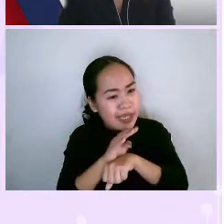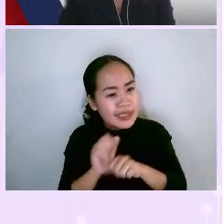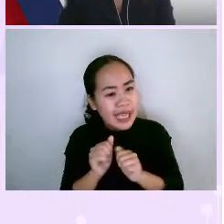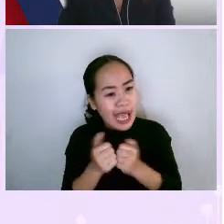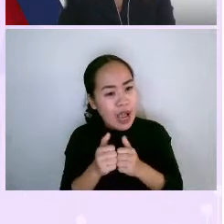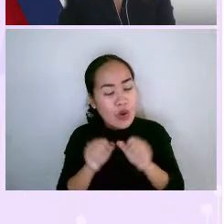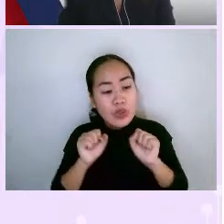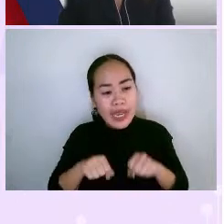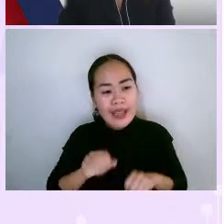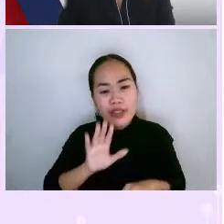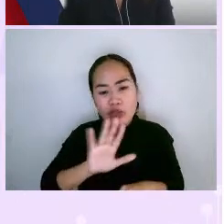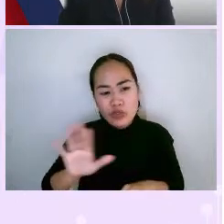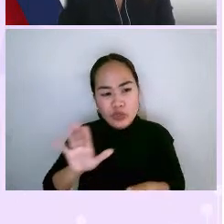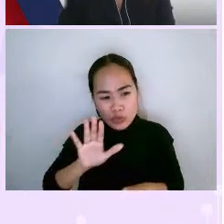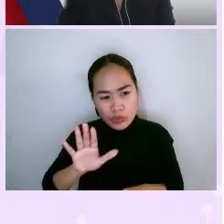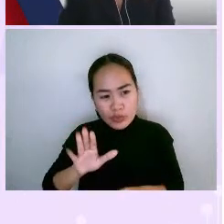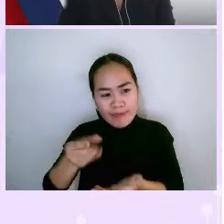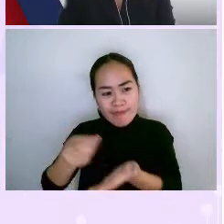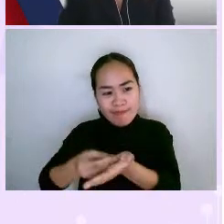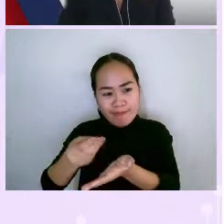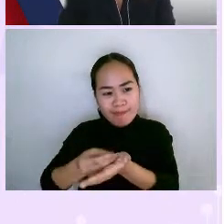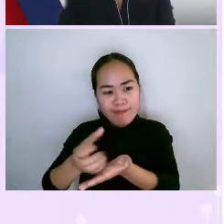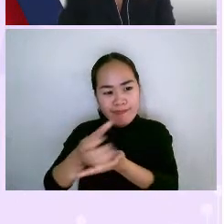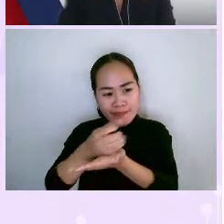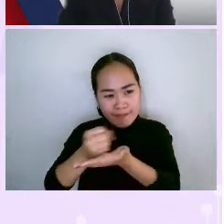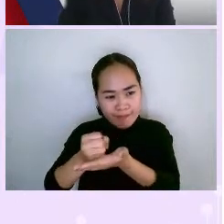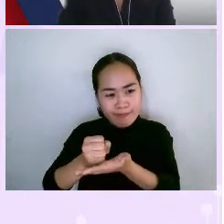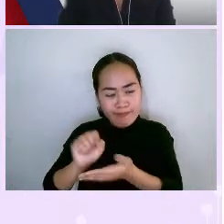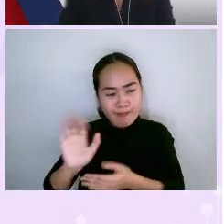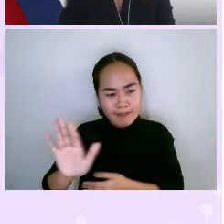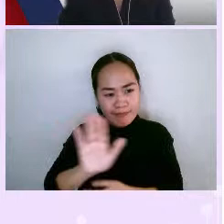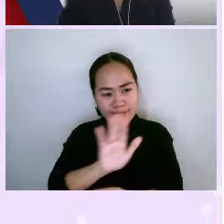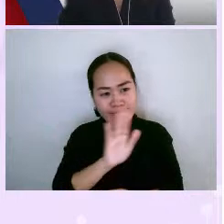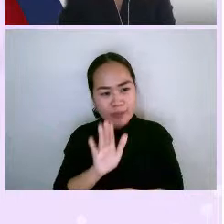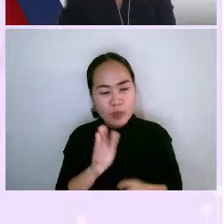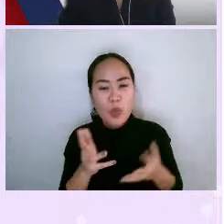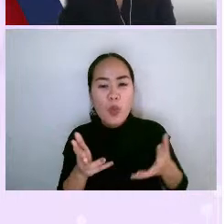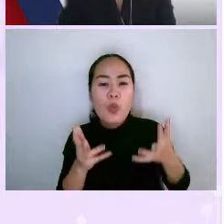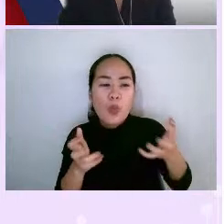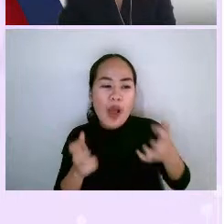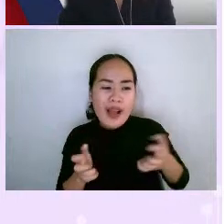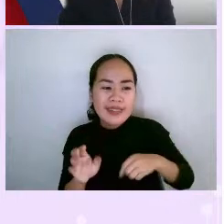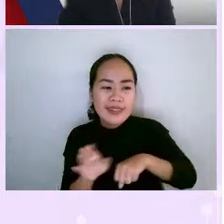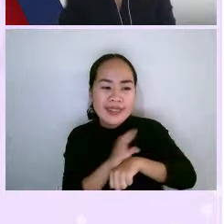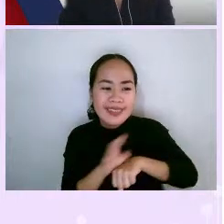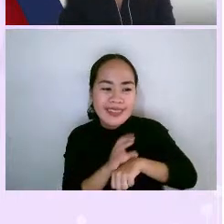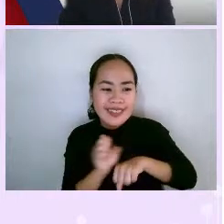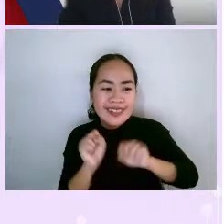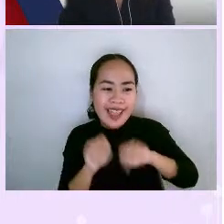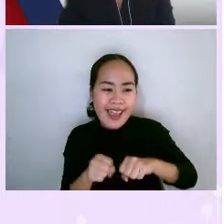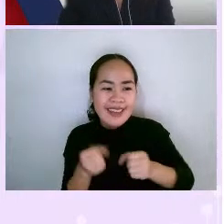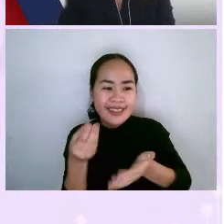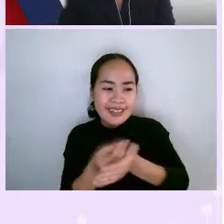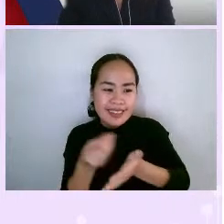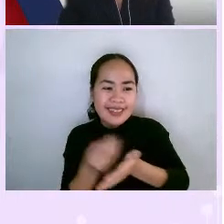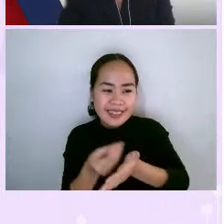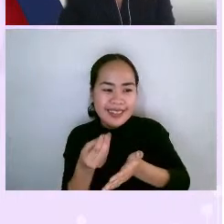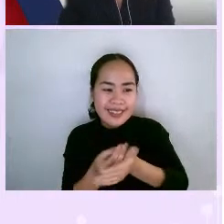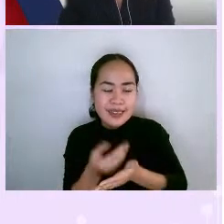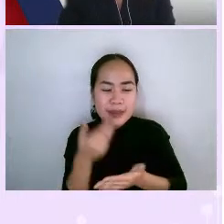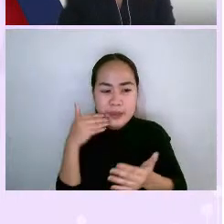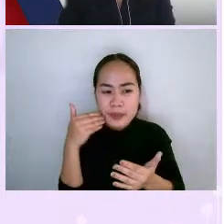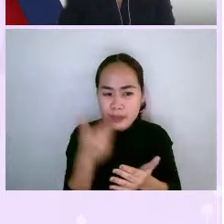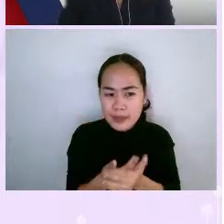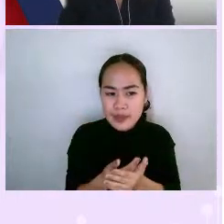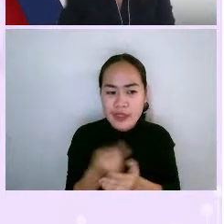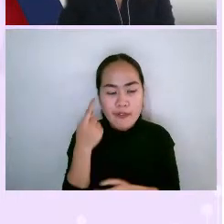kikita. Ang gusto namin, meron kayong kumikitang kabuhayan. That is why we have the Negosyo Center in